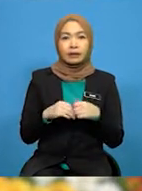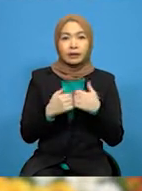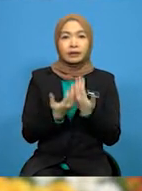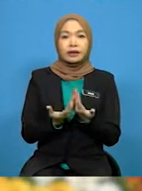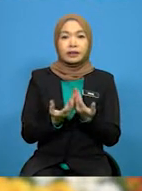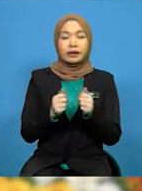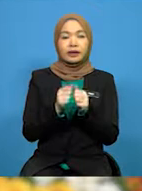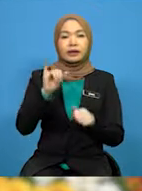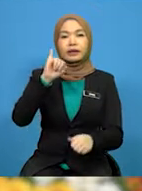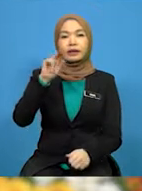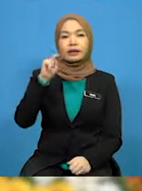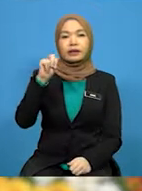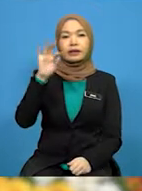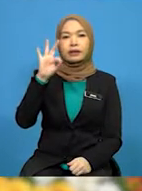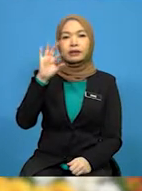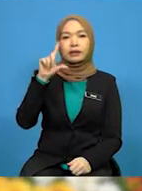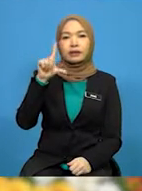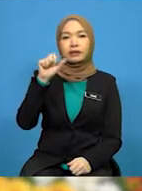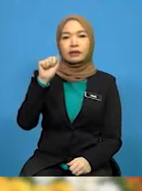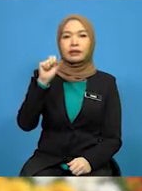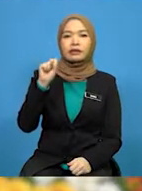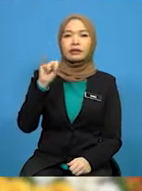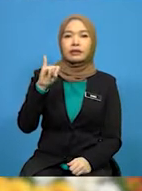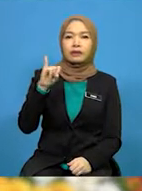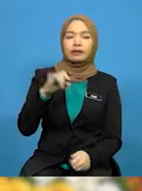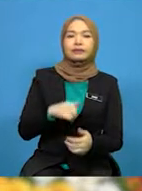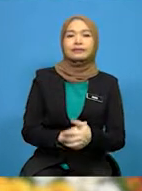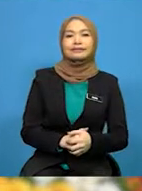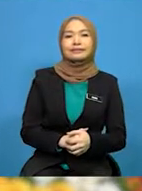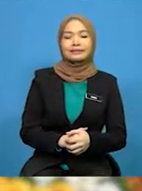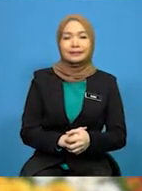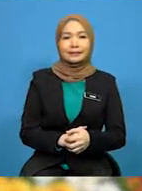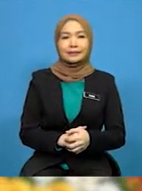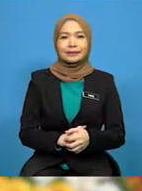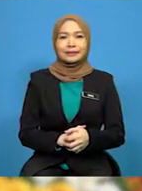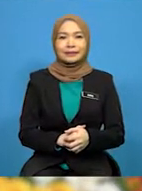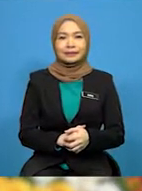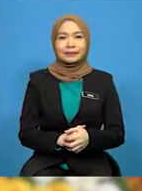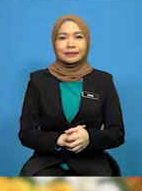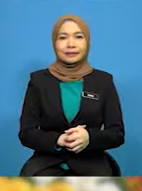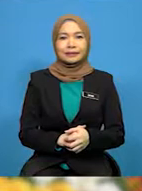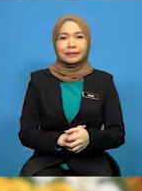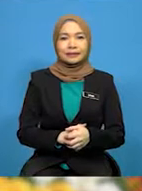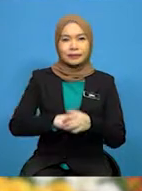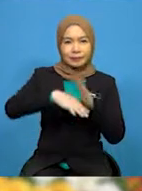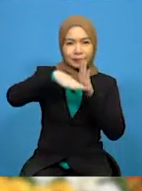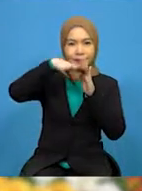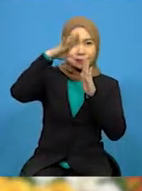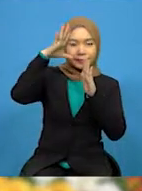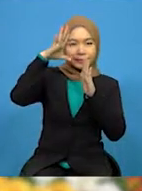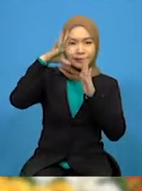inflasi? Lebih bahaya dari pengangguran kah? Terima kasih Cikgu Azhar. Kita tahu inflasi adalah kenaikan tingkat harga